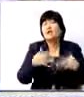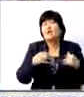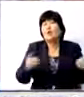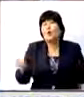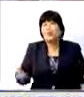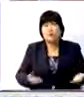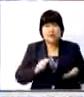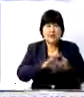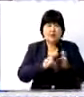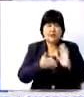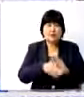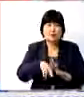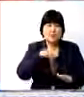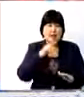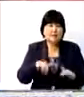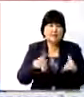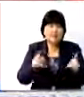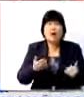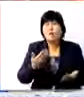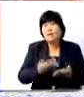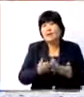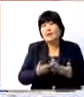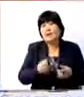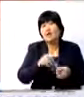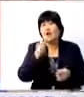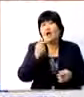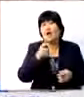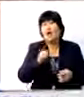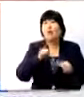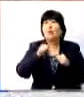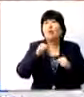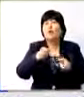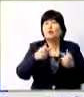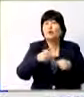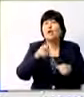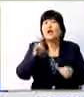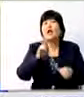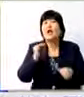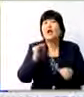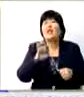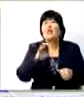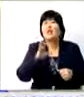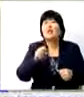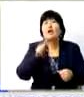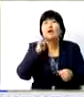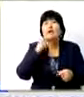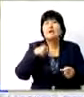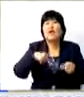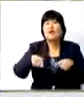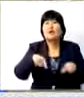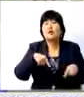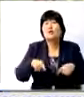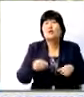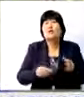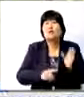өмір салтын қалыптастыруға басымдық берілген. Мәселен, Шағанда бокс үйірмесі жолға қойылса, Нағи Ілиясов ауылында жас аяқтаушылар мектеп